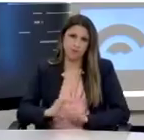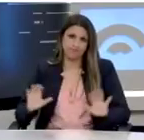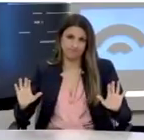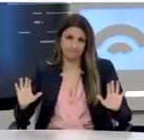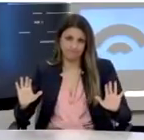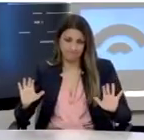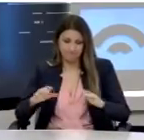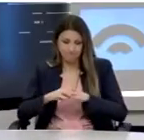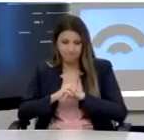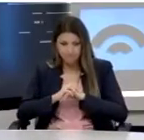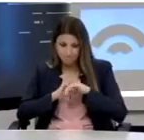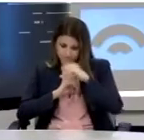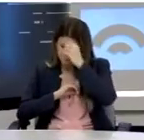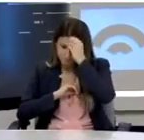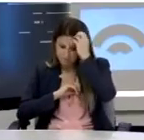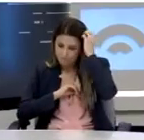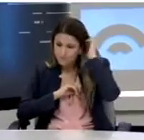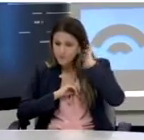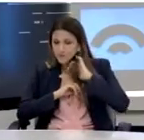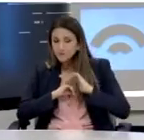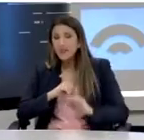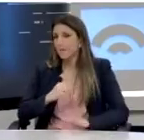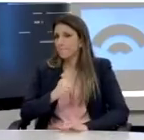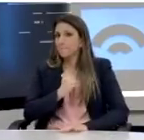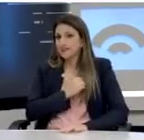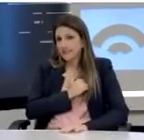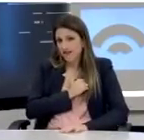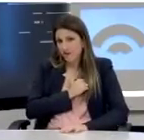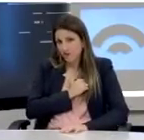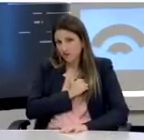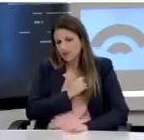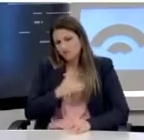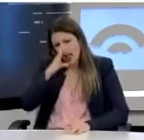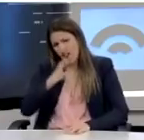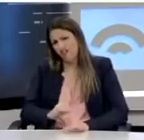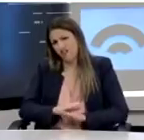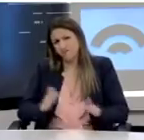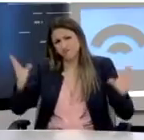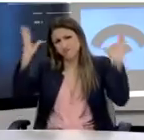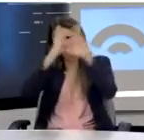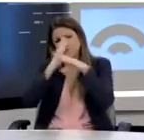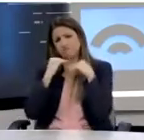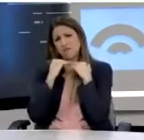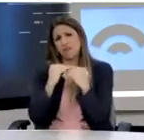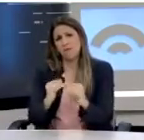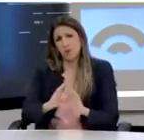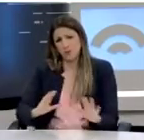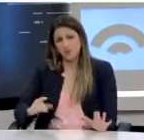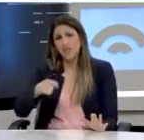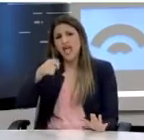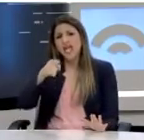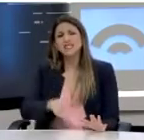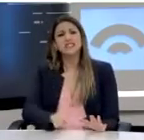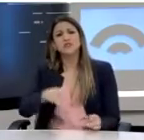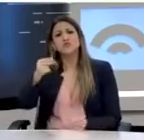τελευταίο διάστημα. Θεωρώ ότι, και νομίζω ότι είναι μια αλήθεια που δεν μπορεί να κρυφτεί, το βασικό σας πρόβλημα, κύριε